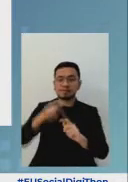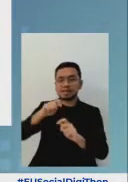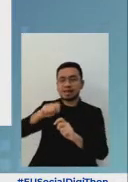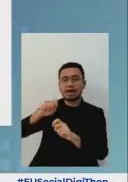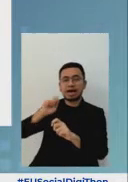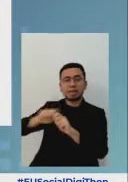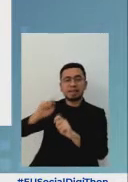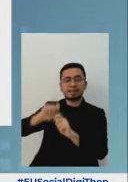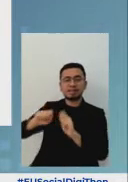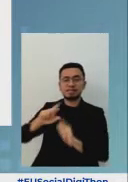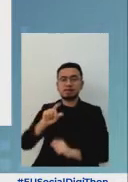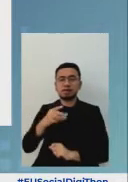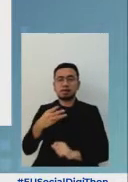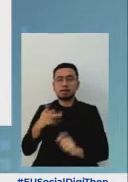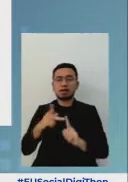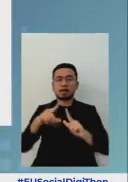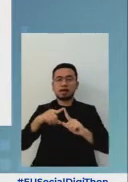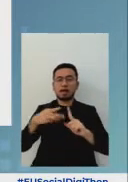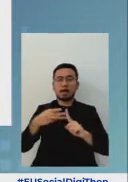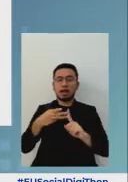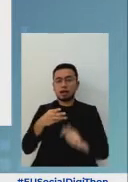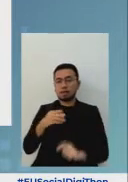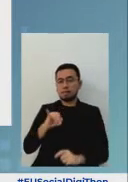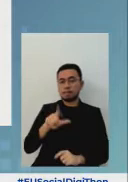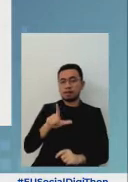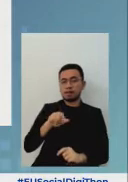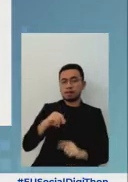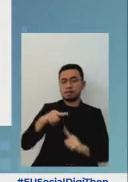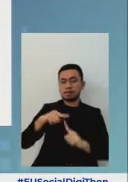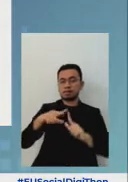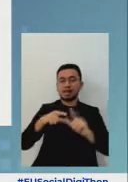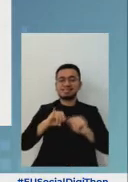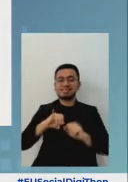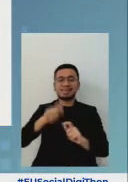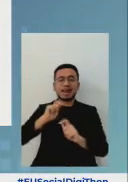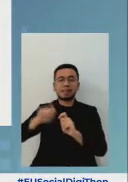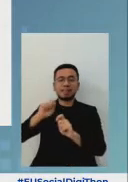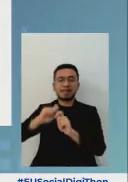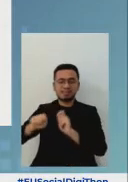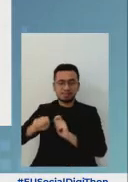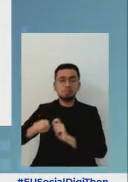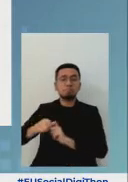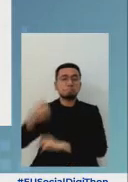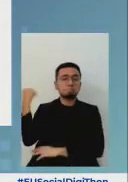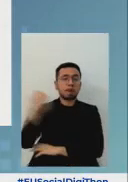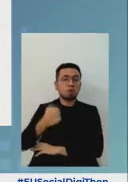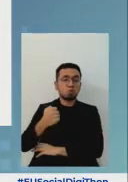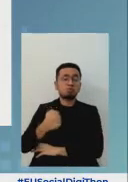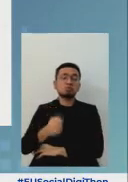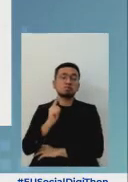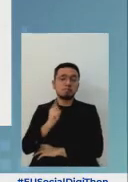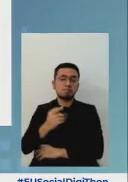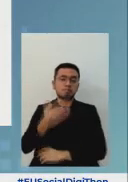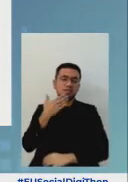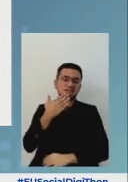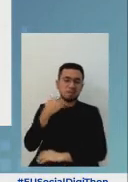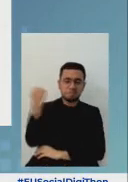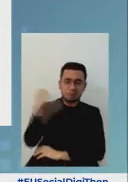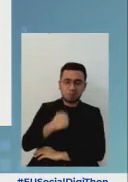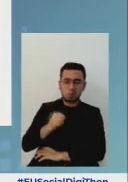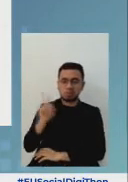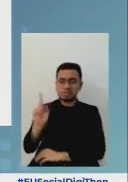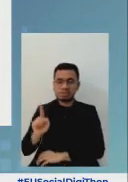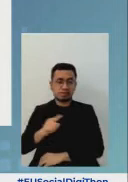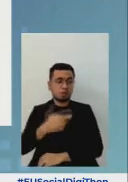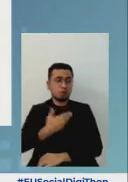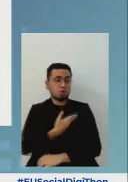karena sering juga pelaku bullying itu adalah anak-anak sendiri gitu, masih dalam usia anak. Termasuk soal pengumpulan